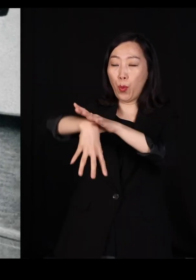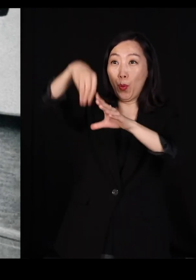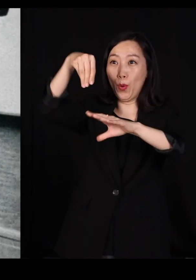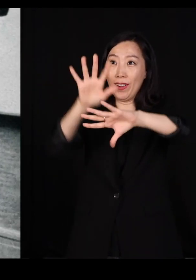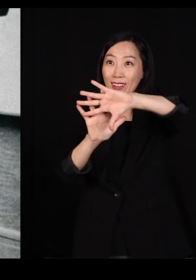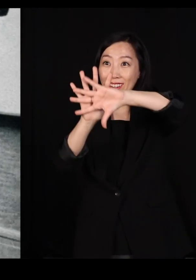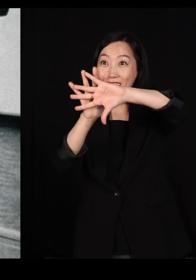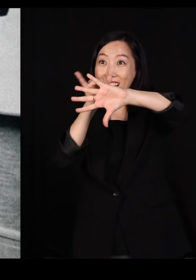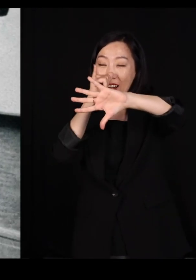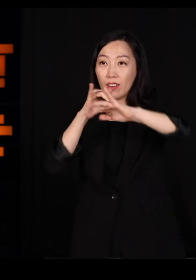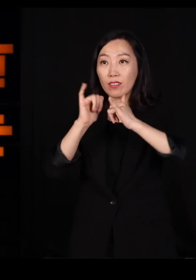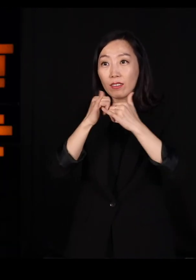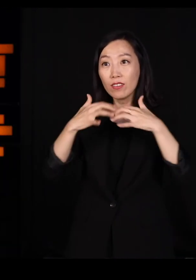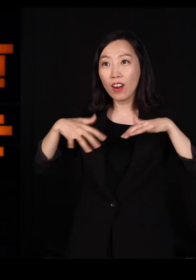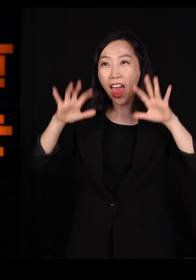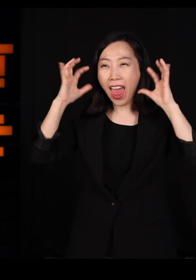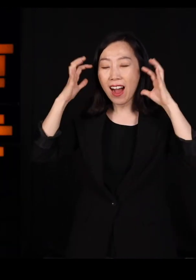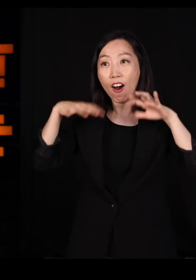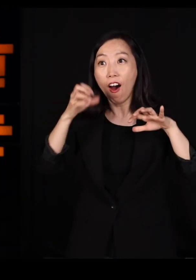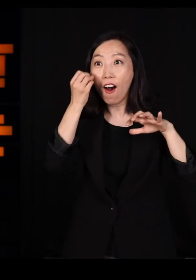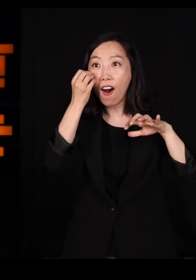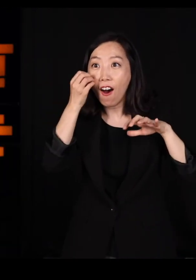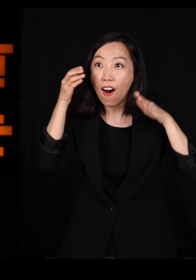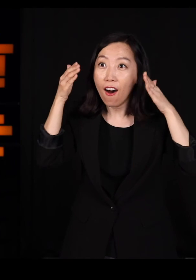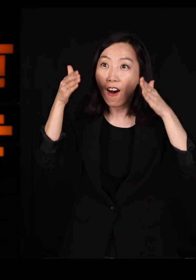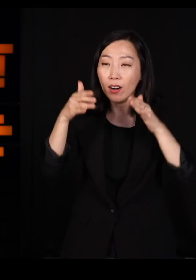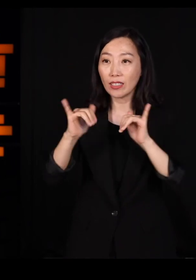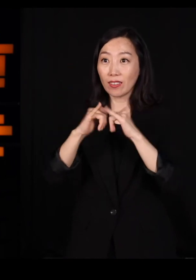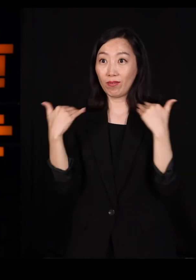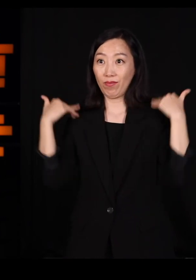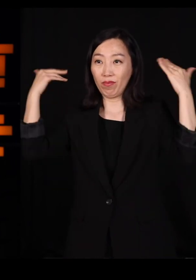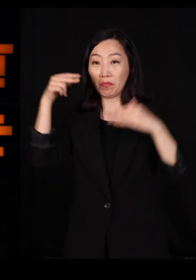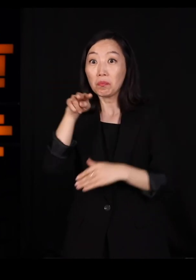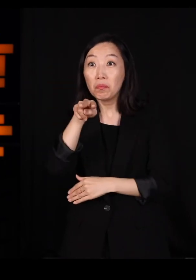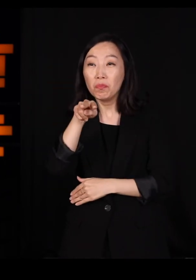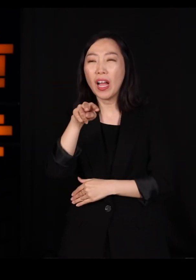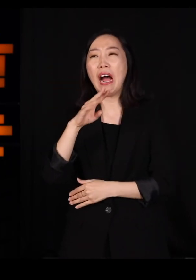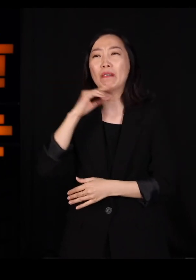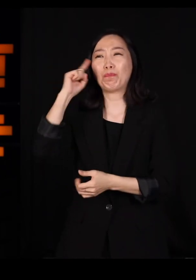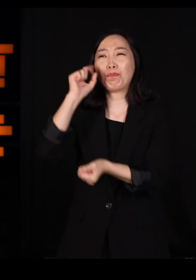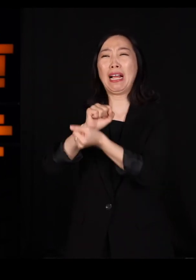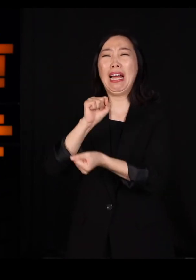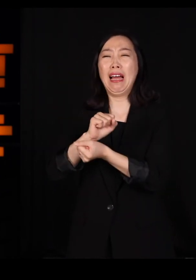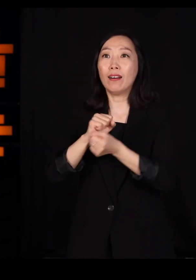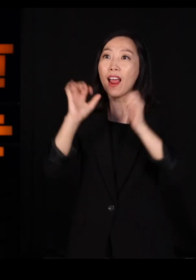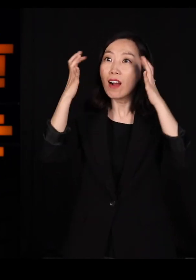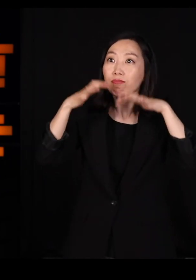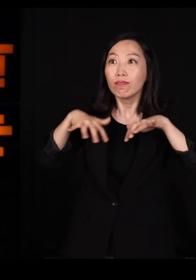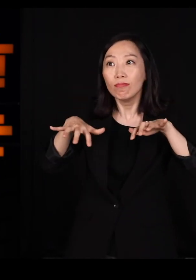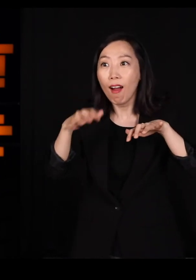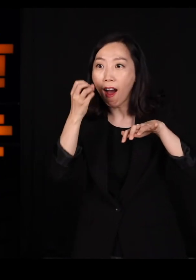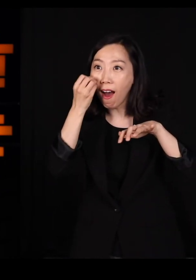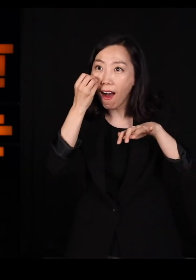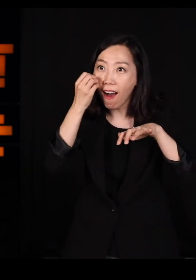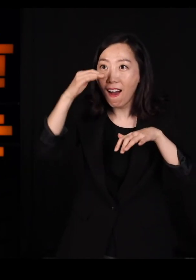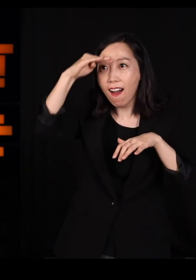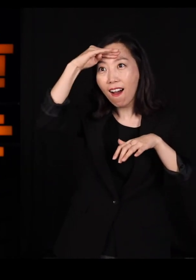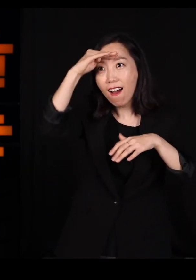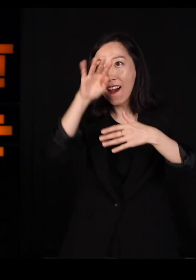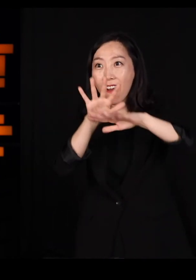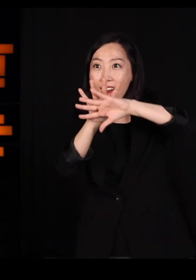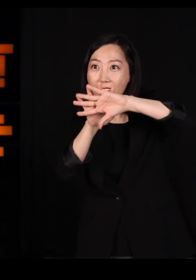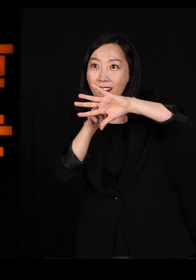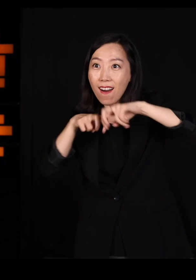환기구입니다. 어른들이 저렇게 보고 있으면 좀 이상한 사람이 될 거겠죠? 그런데 저 아이들은 왜